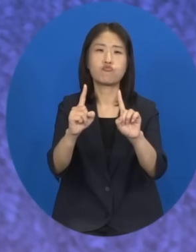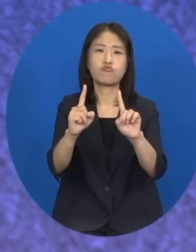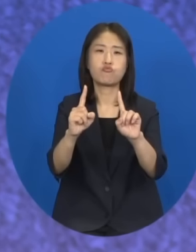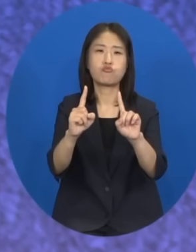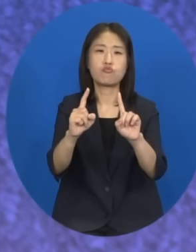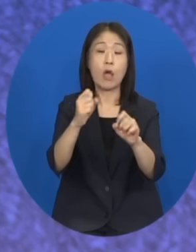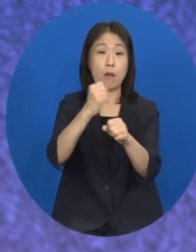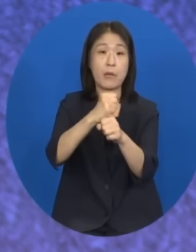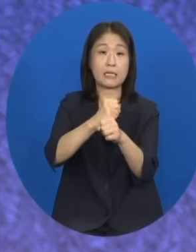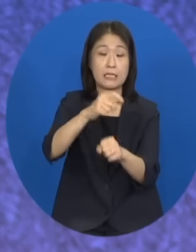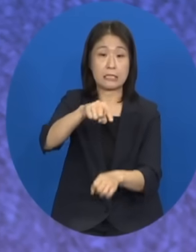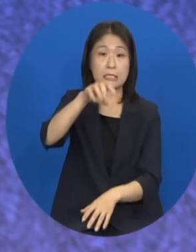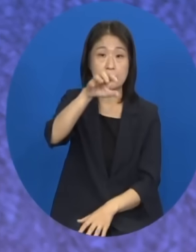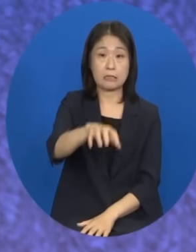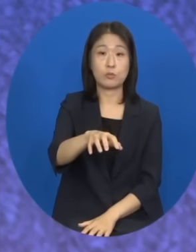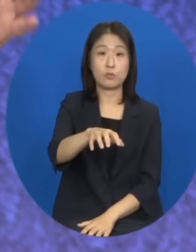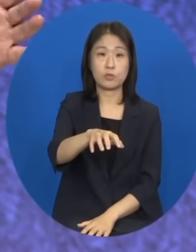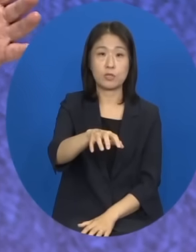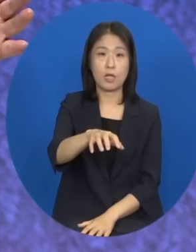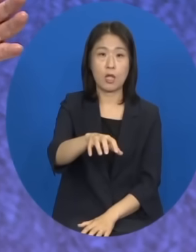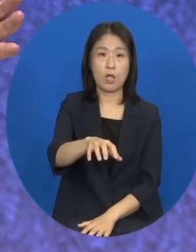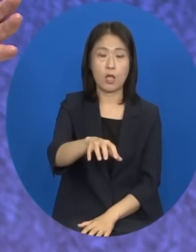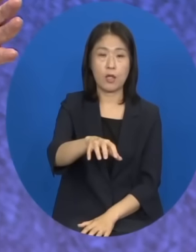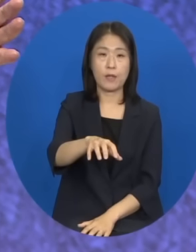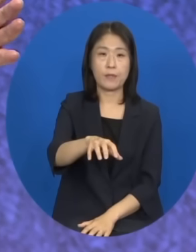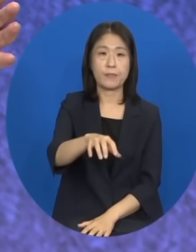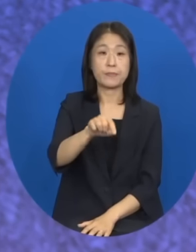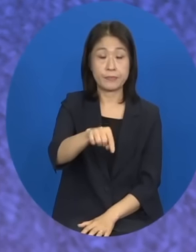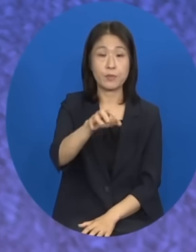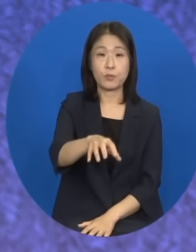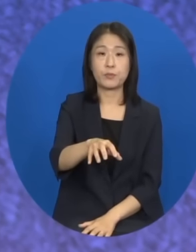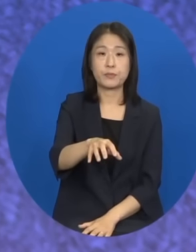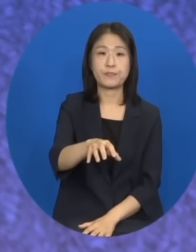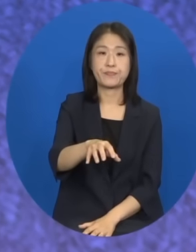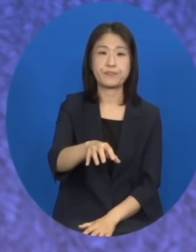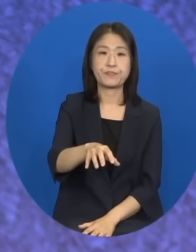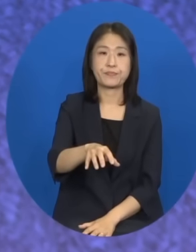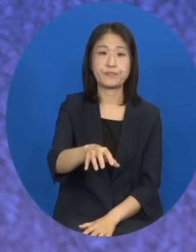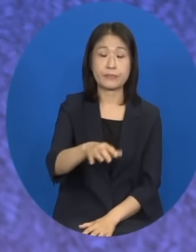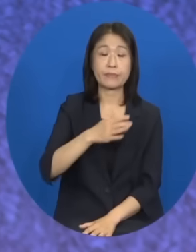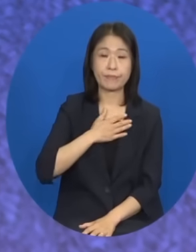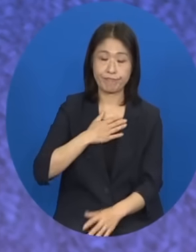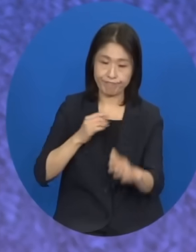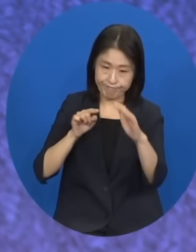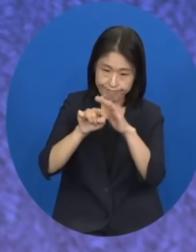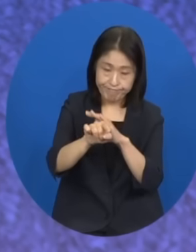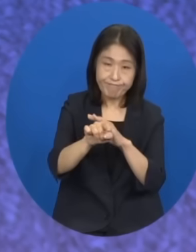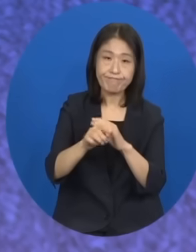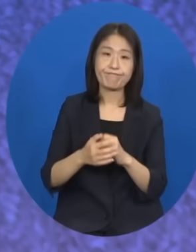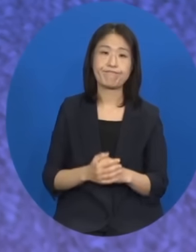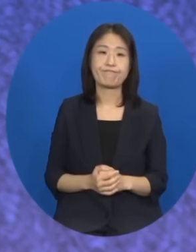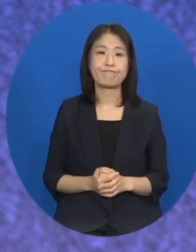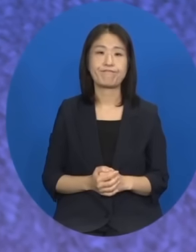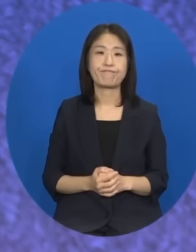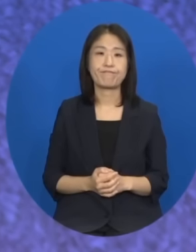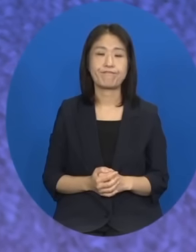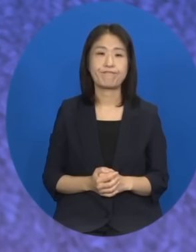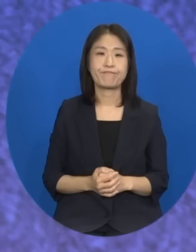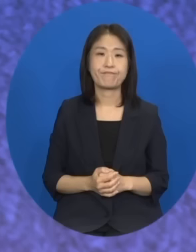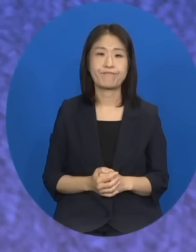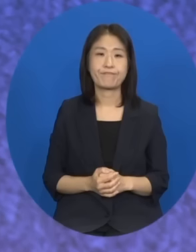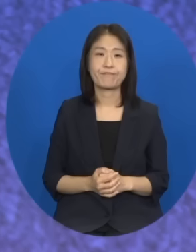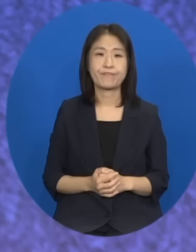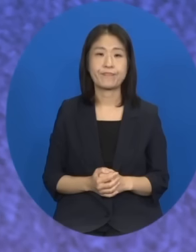중에서도 교육관에 거기에 부흥의 불이 떨어진 곳이 그곳을 우리가 갔을 때예요. 근데